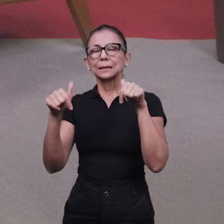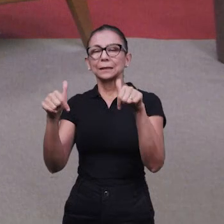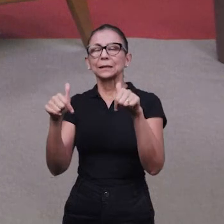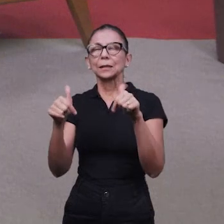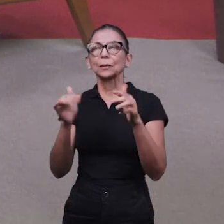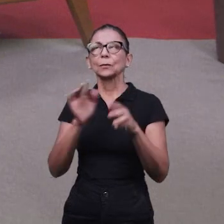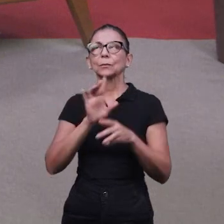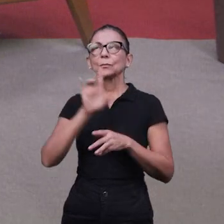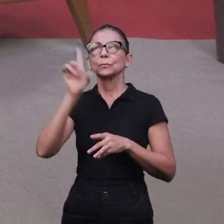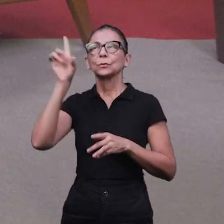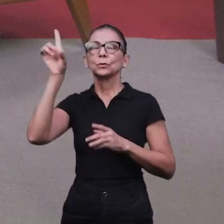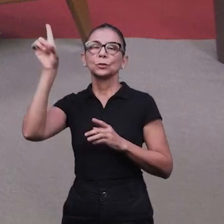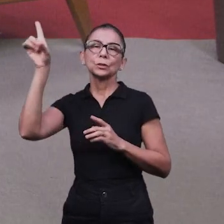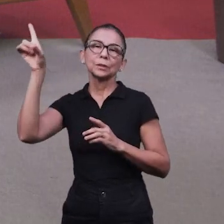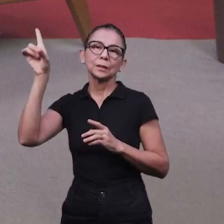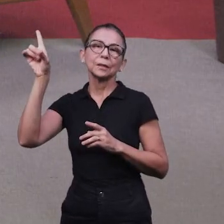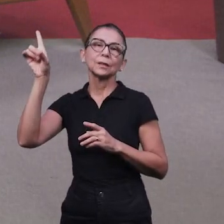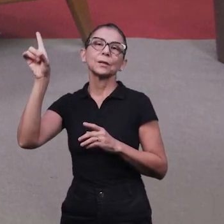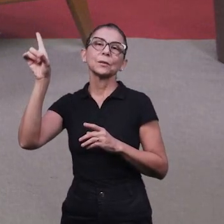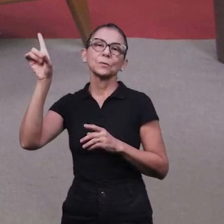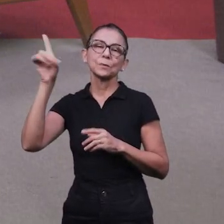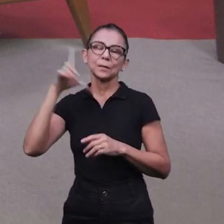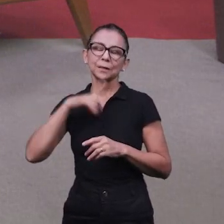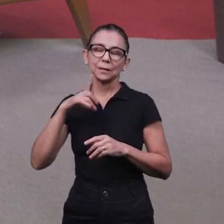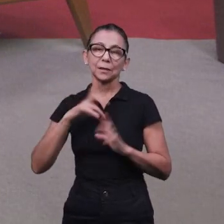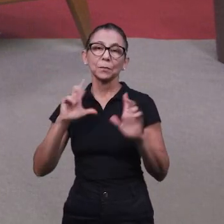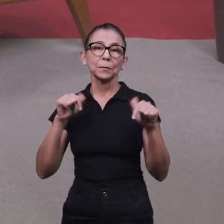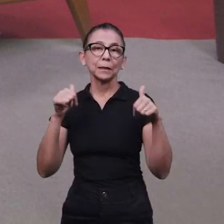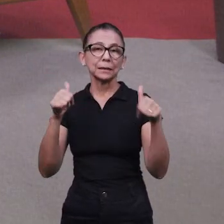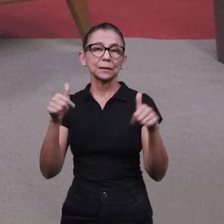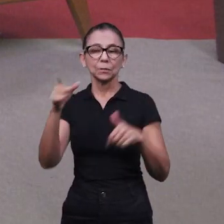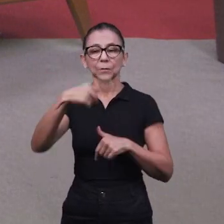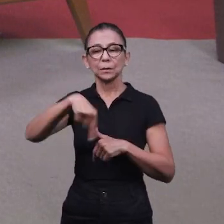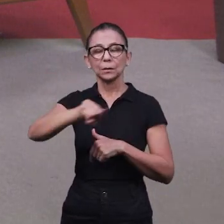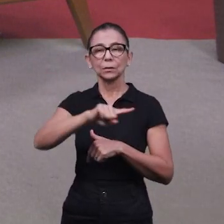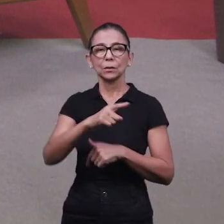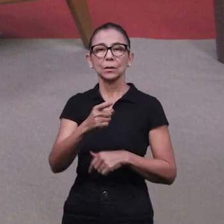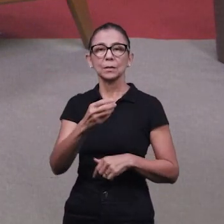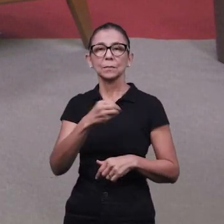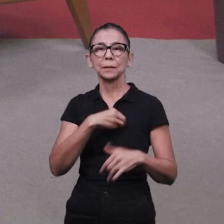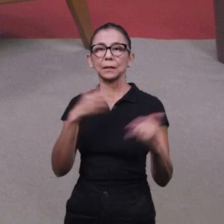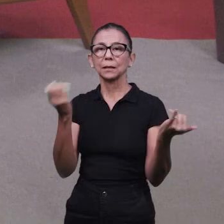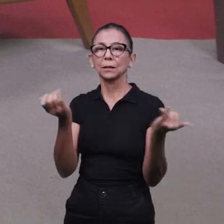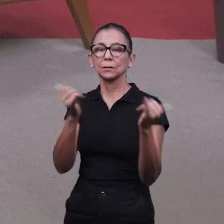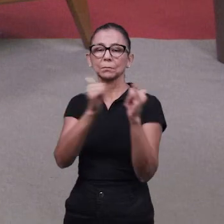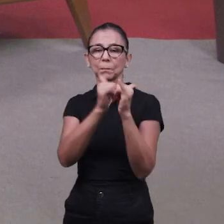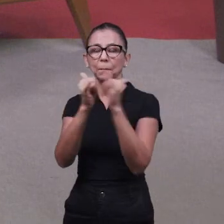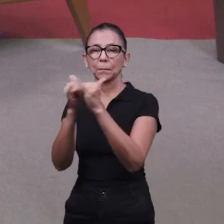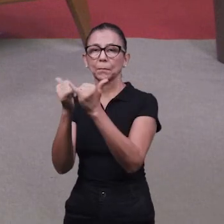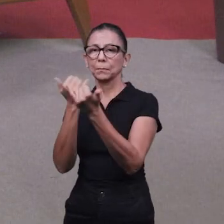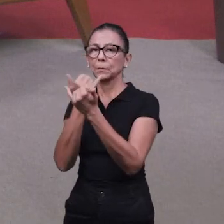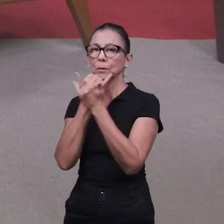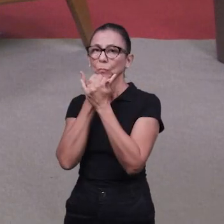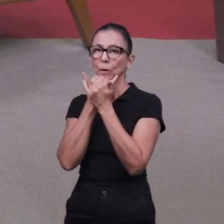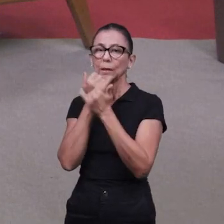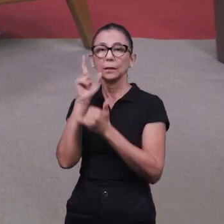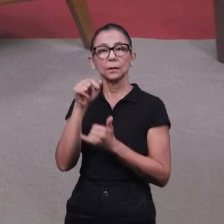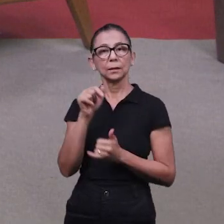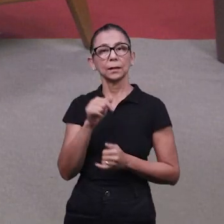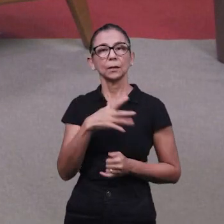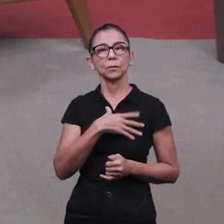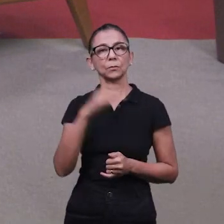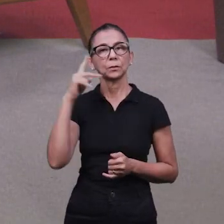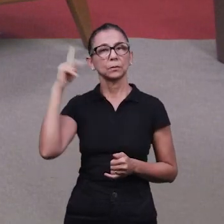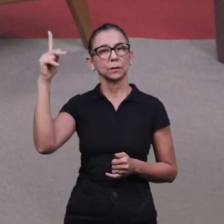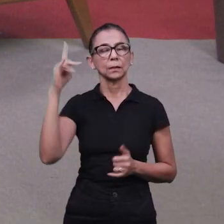Père, afin que nous puissions recevoir le pardon des péchés, la délivrance, la présence de Dieu, le salut, qui se trouve ici,